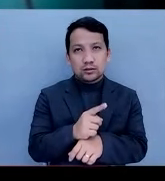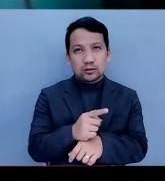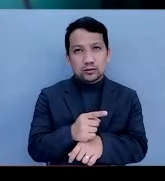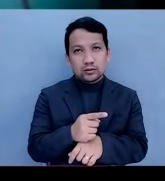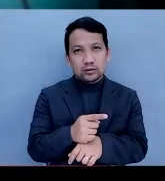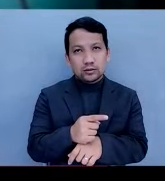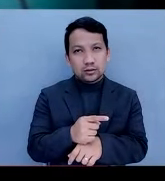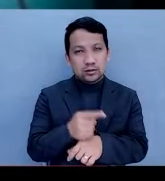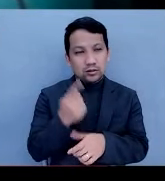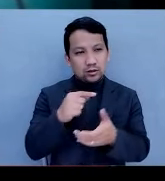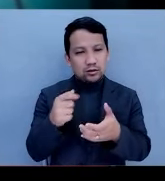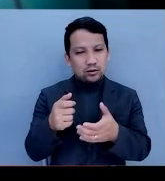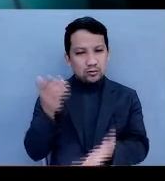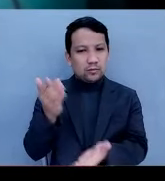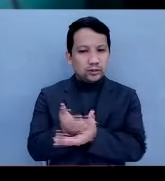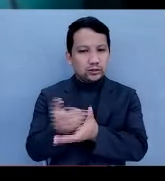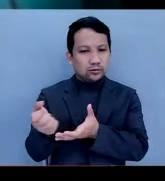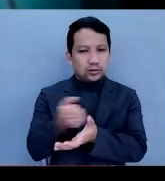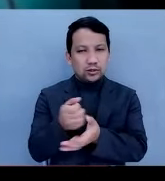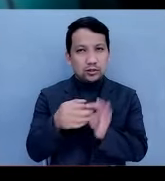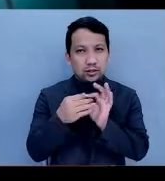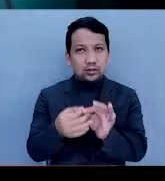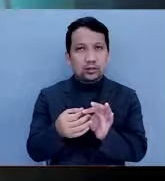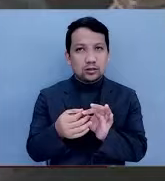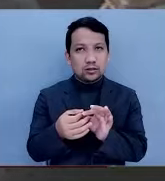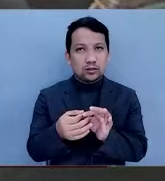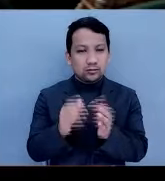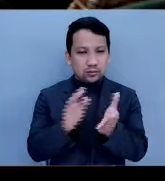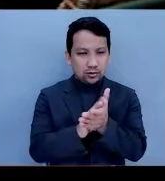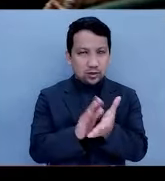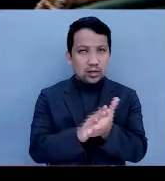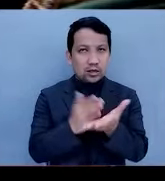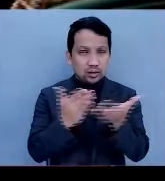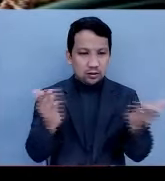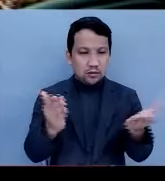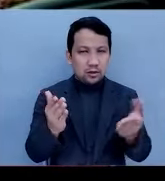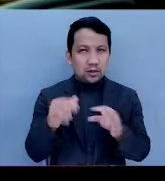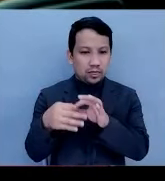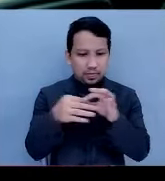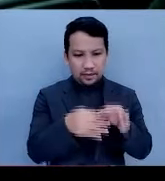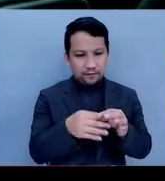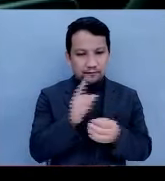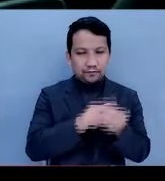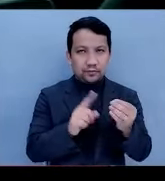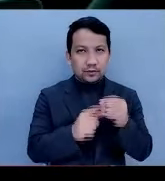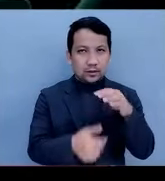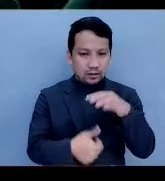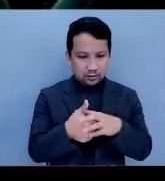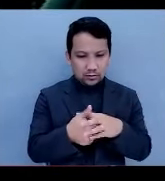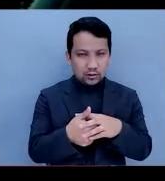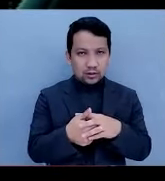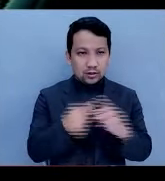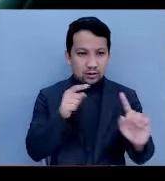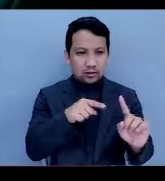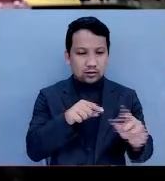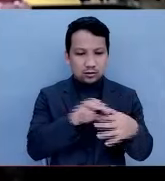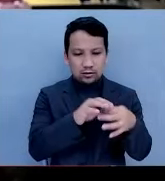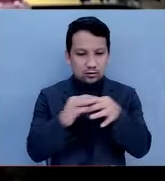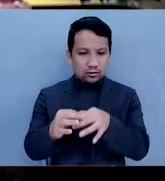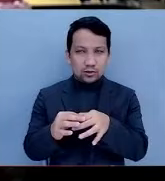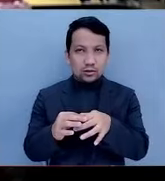NPA recruitment at iba pang illegal activities sa mga eskwelahan. At kasabay nito, muli na namang nabuhay ang akusasyong konektado